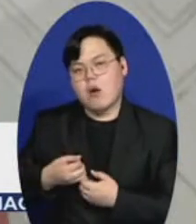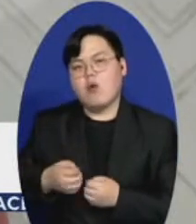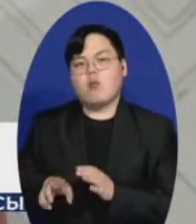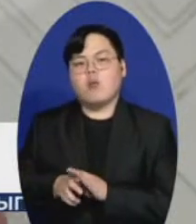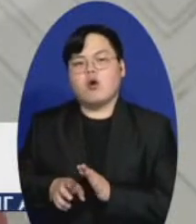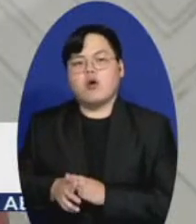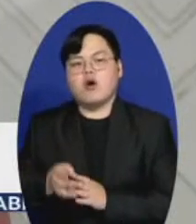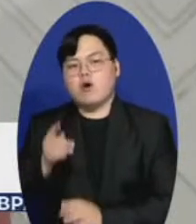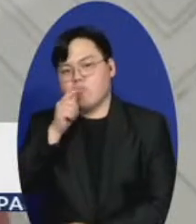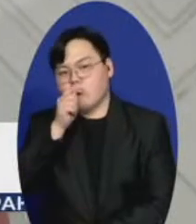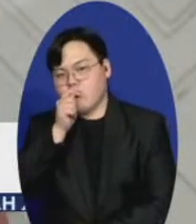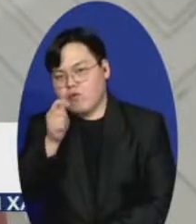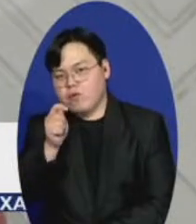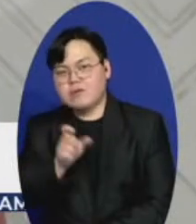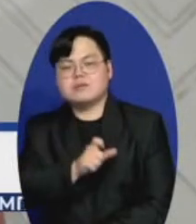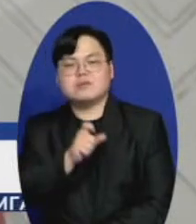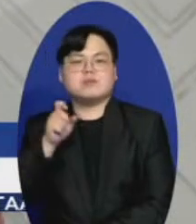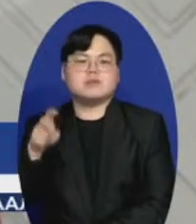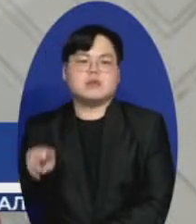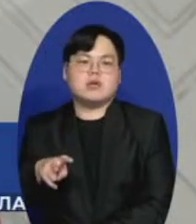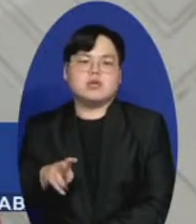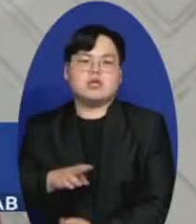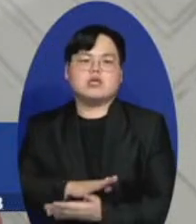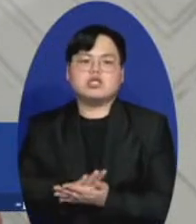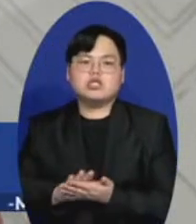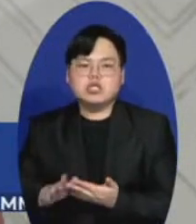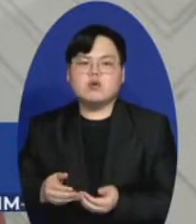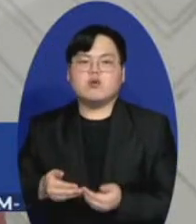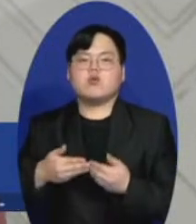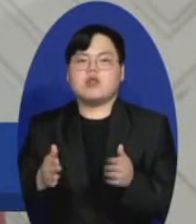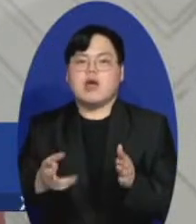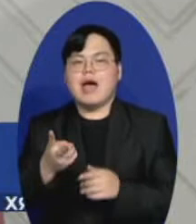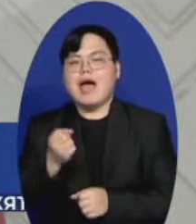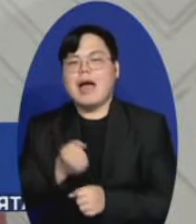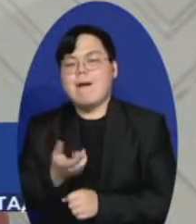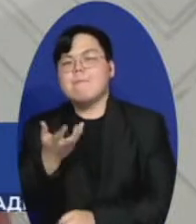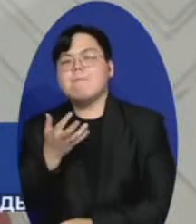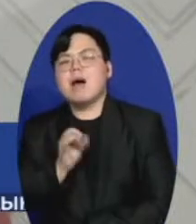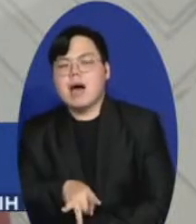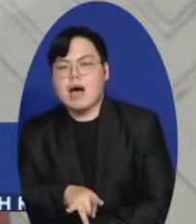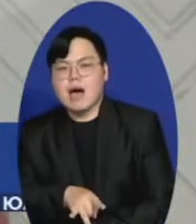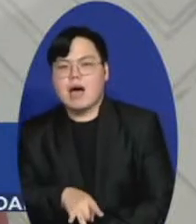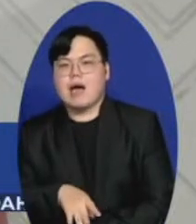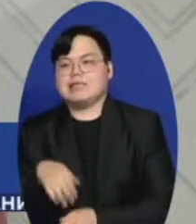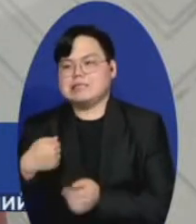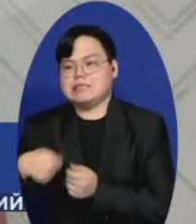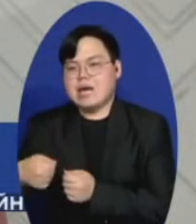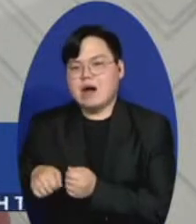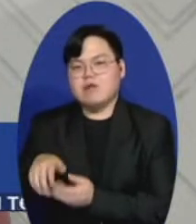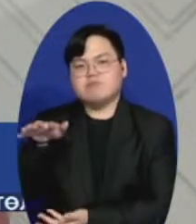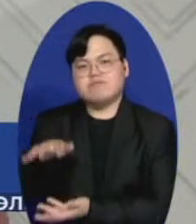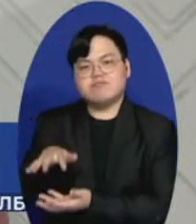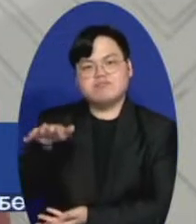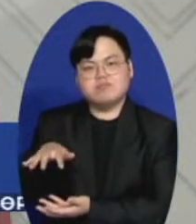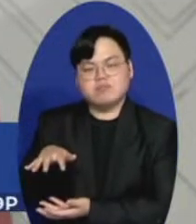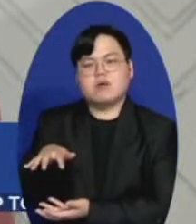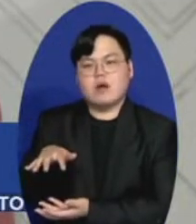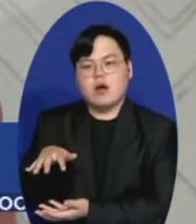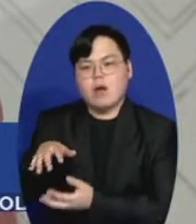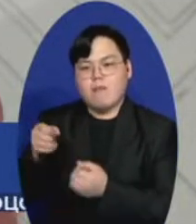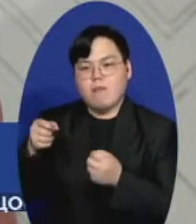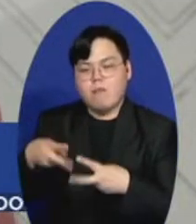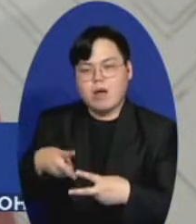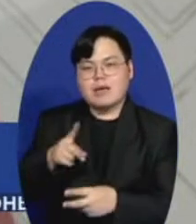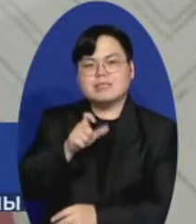бүрдэнэ. Хөнгөлөлттэй зээл, шинээр бий болгож байгаа ажлын байрны тоо, борлуулалтын орлогын хэмжээг харгалзан